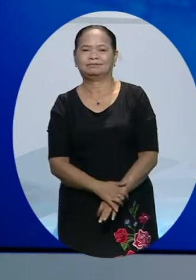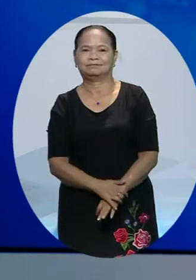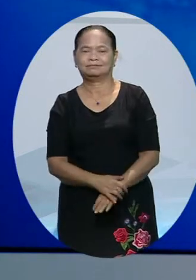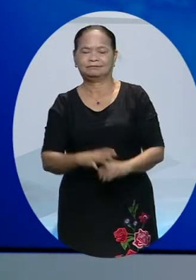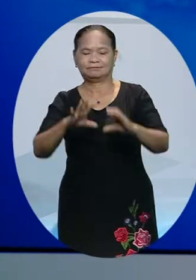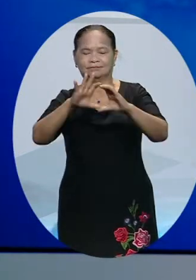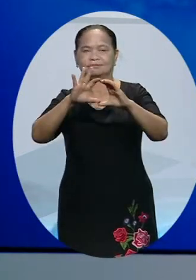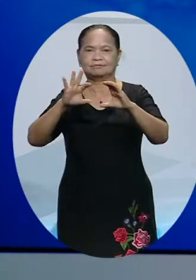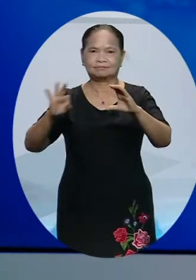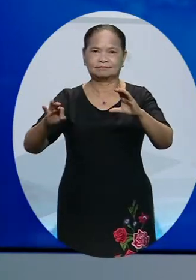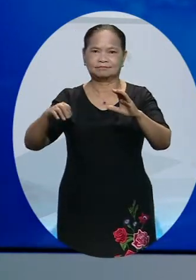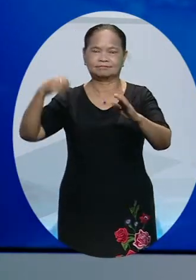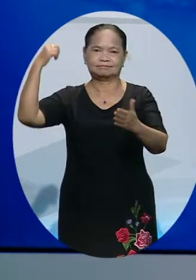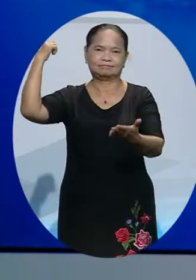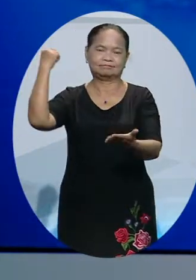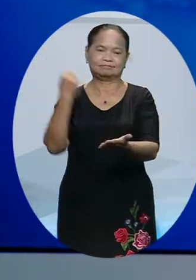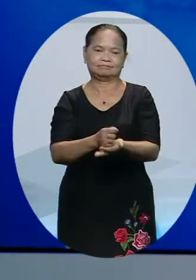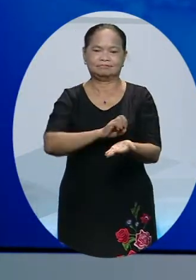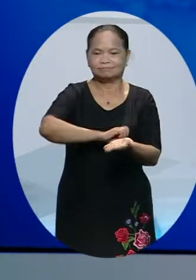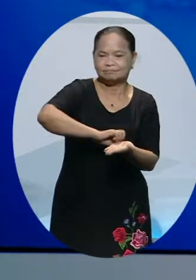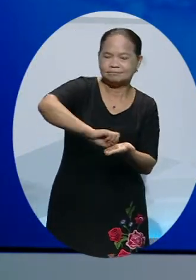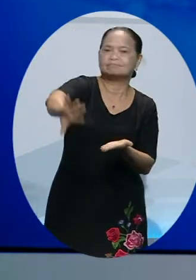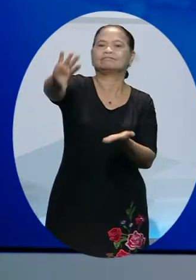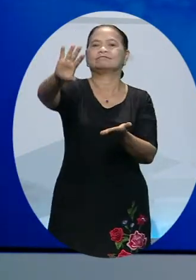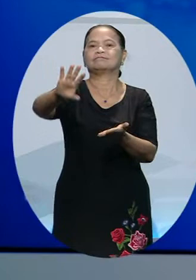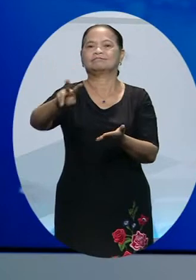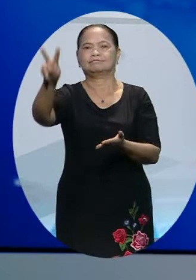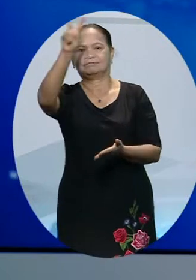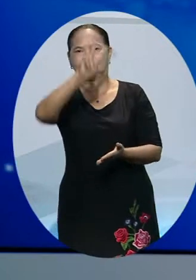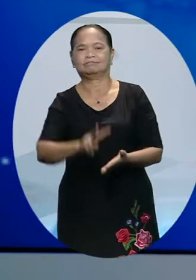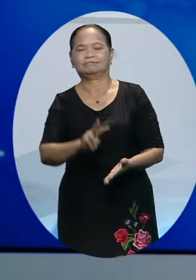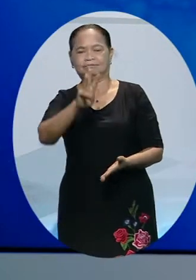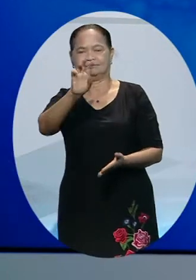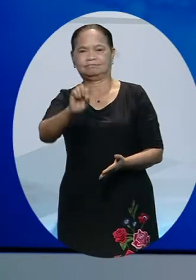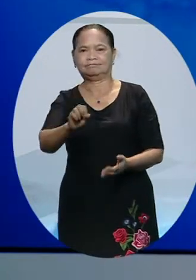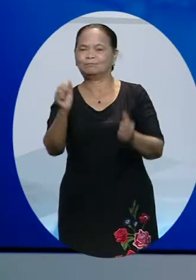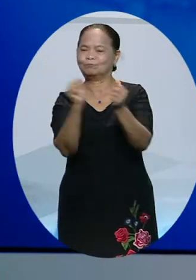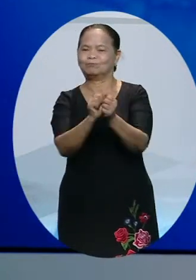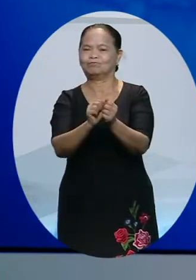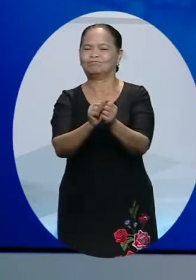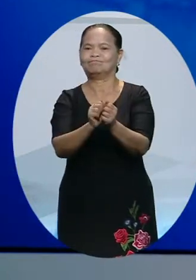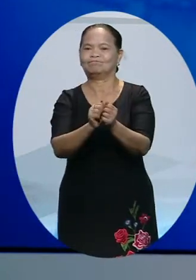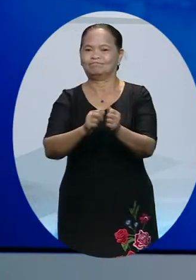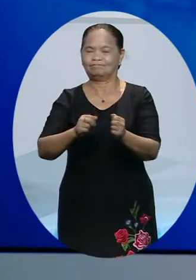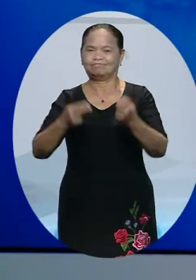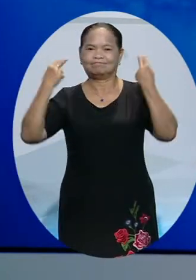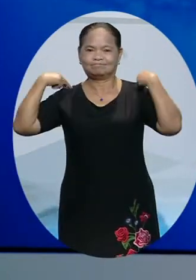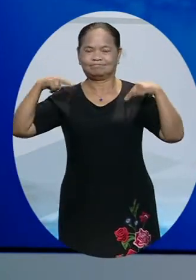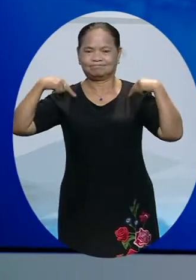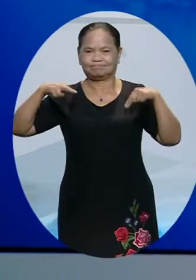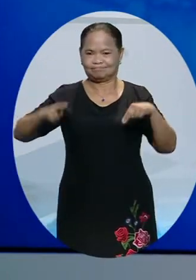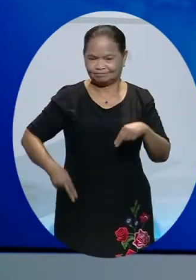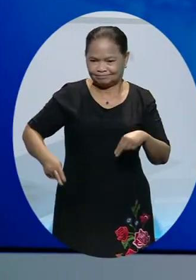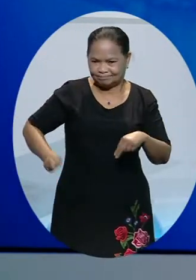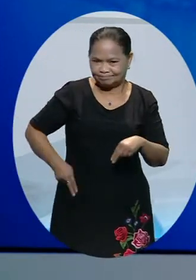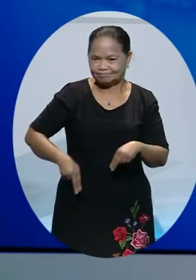Công ty trách nhiệm hữu hạn xử lý chất thải Việt Nam VWS phối hợp với Cảnh sát phòng cháy chữa cháy và cứu nạn cứu hộ Công an huyện Bình Chánh,